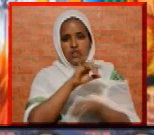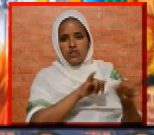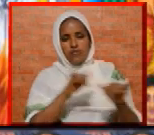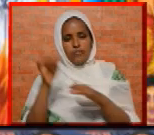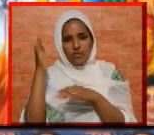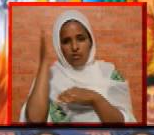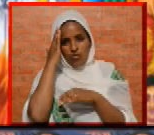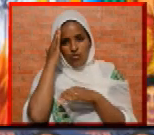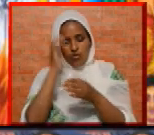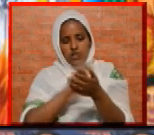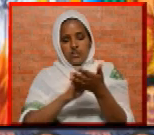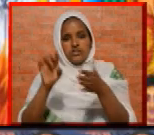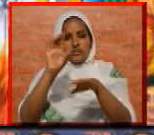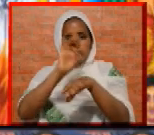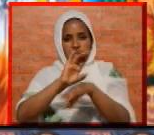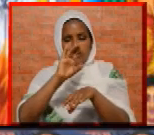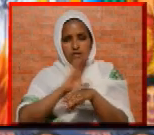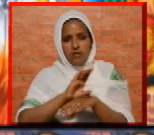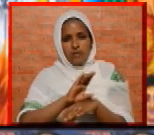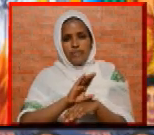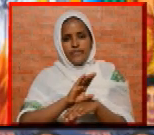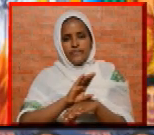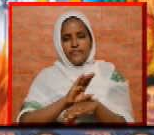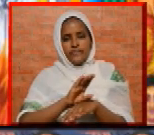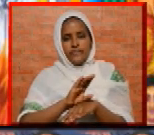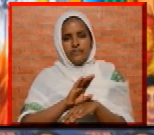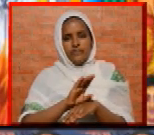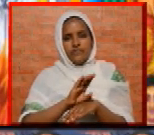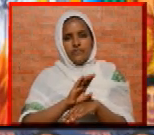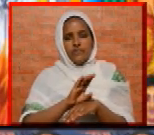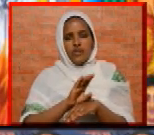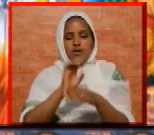ዕለት እንደሚታወቀው የቅዱስ ቤተክርስቲያን